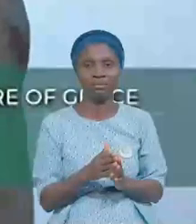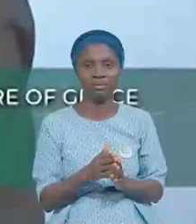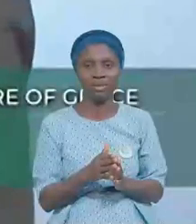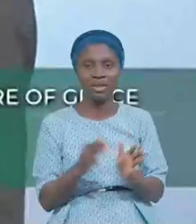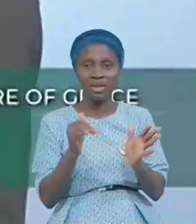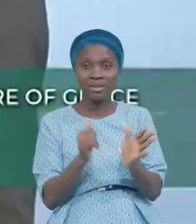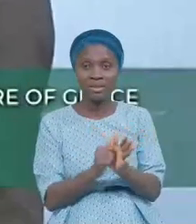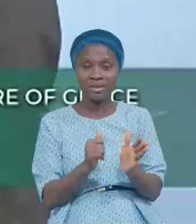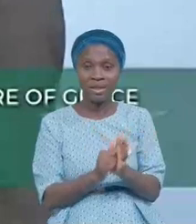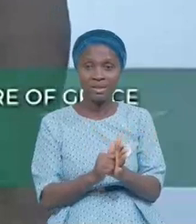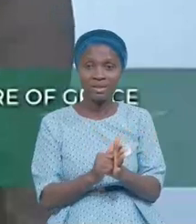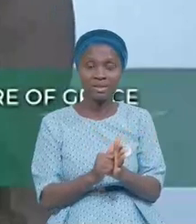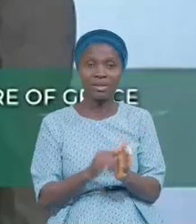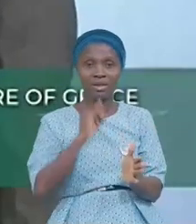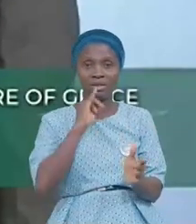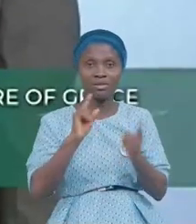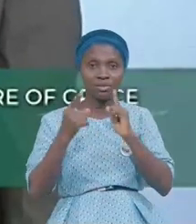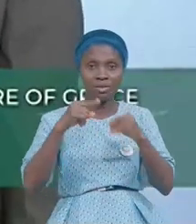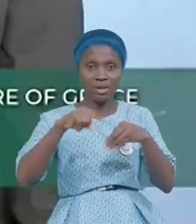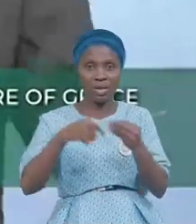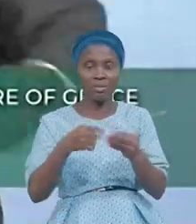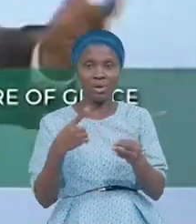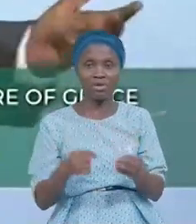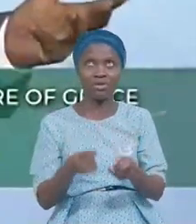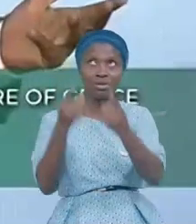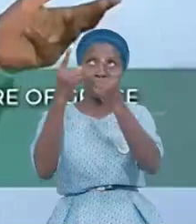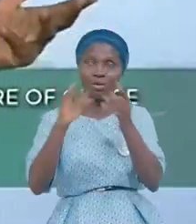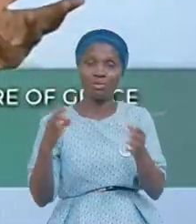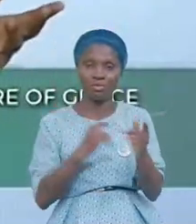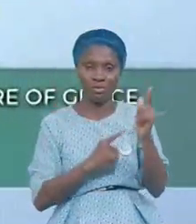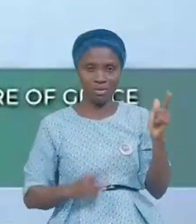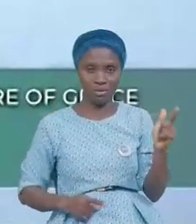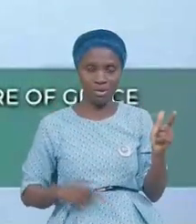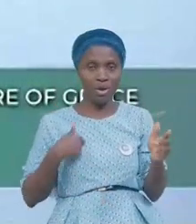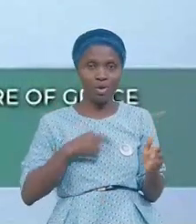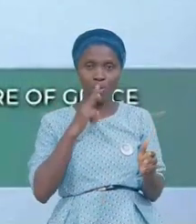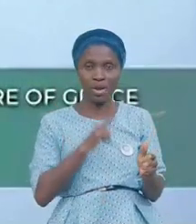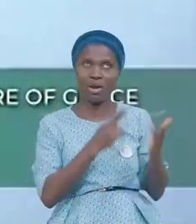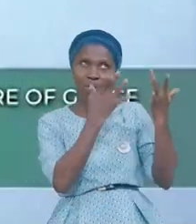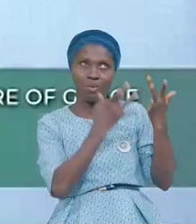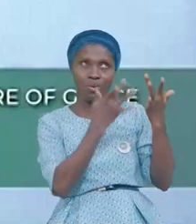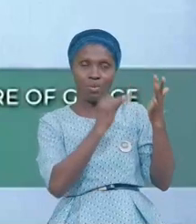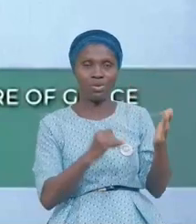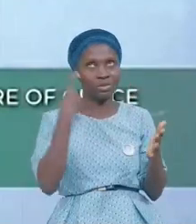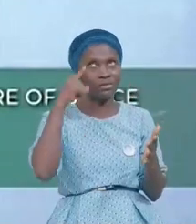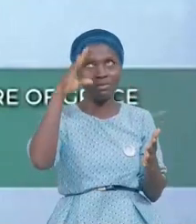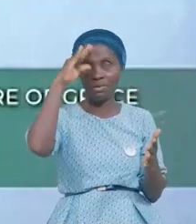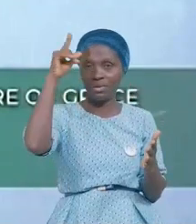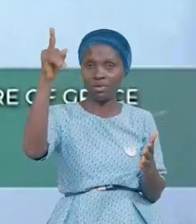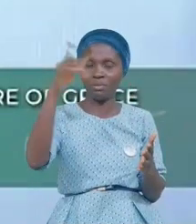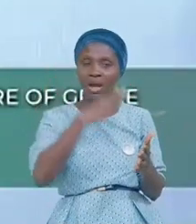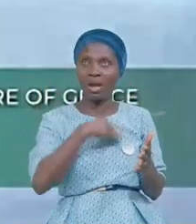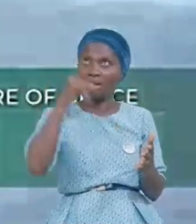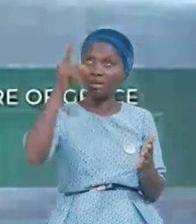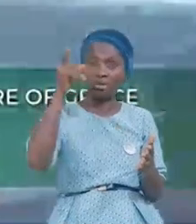principalement, cela se réfère à la venue du Seigneur. Nous l'attendons et celui qui doit venir